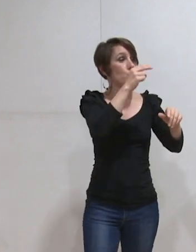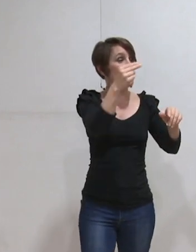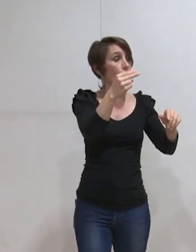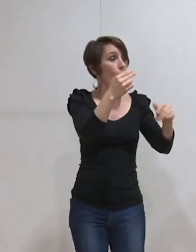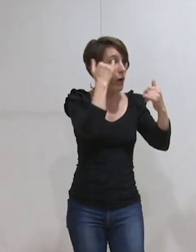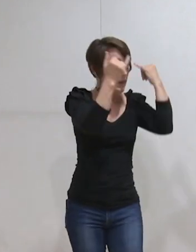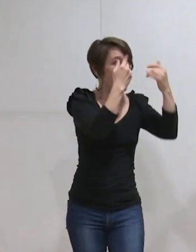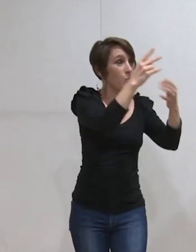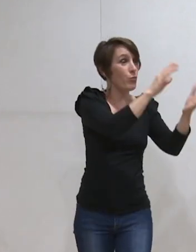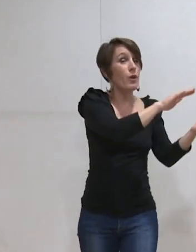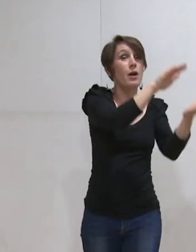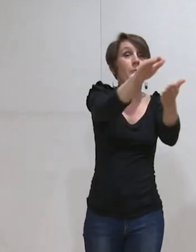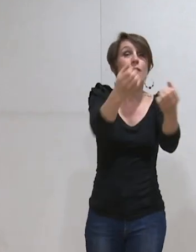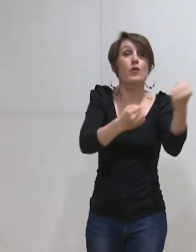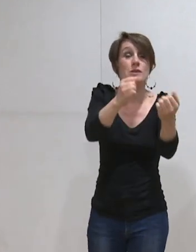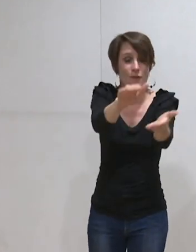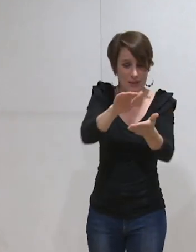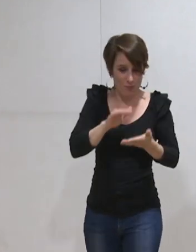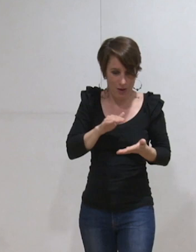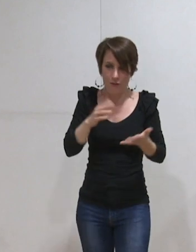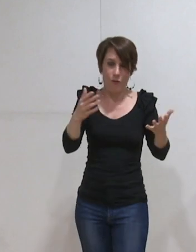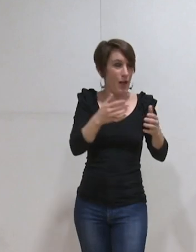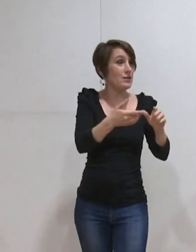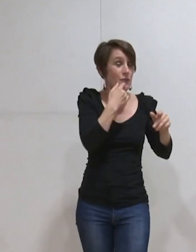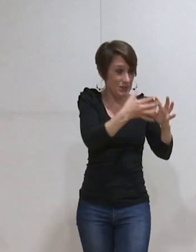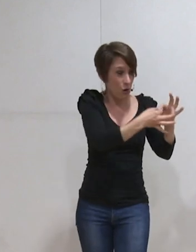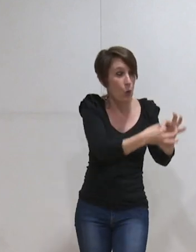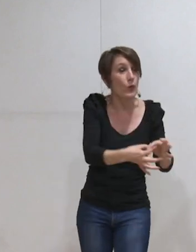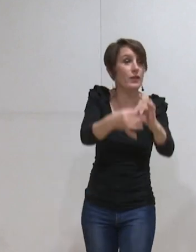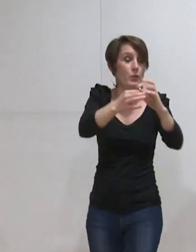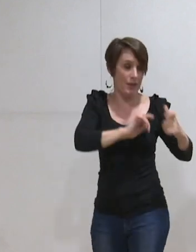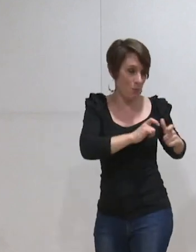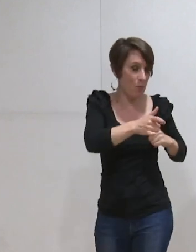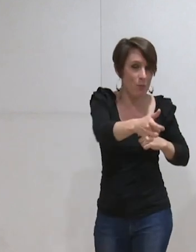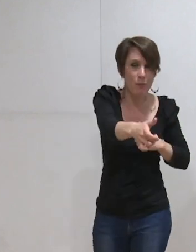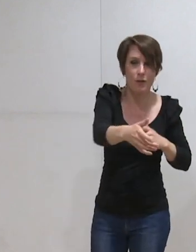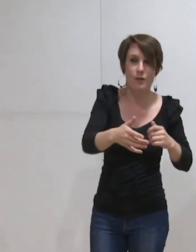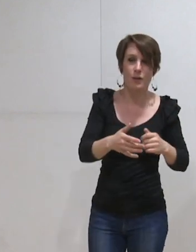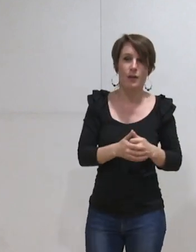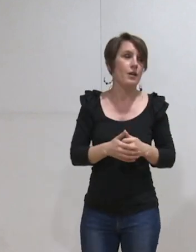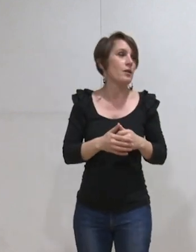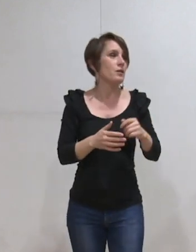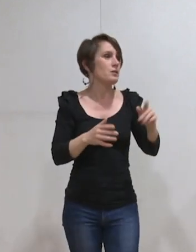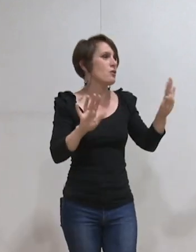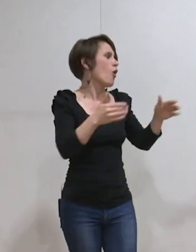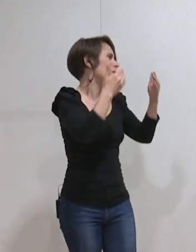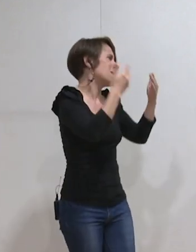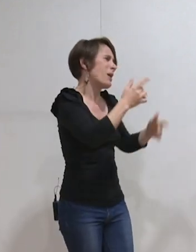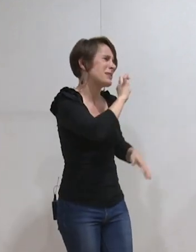retransmises et cela permet de d'avancer tous ensemble propose